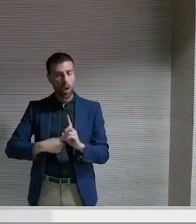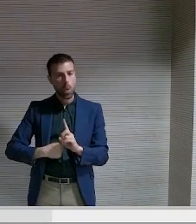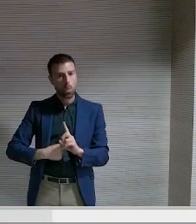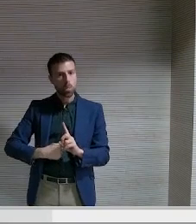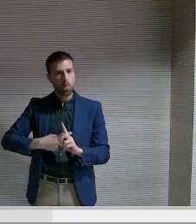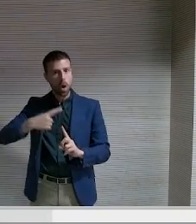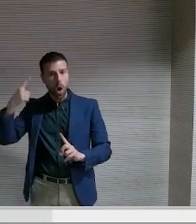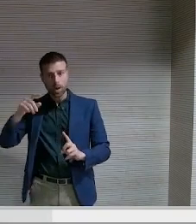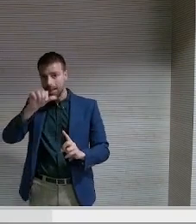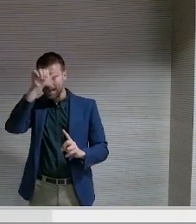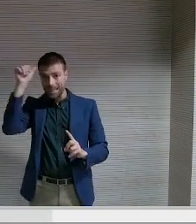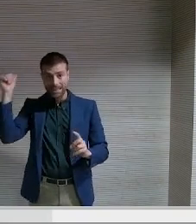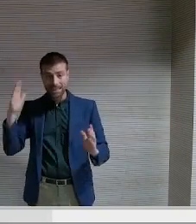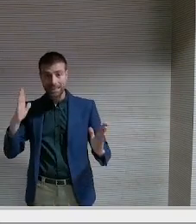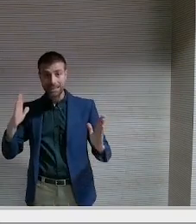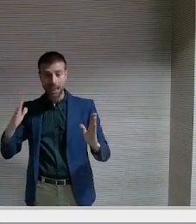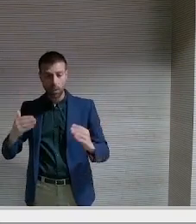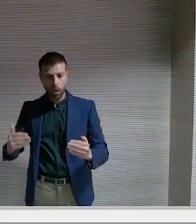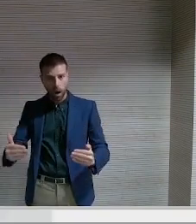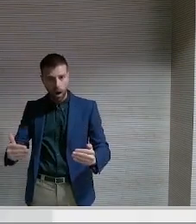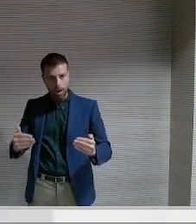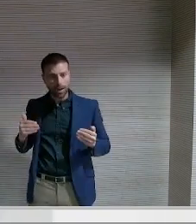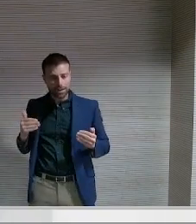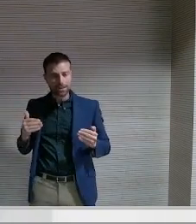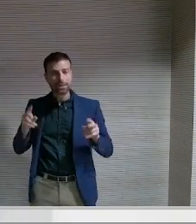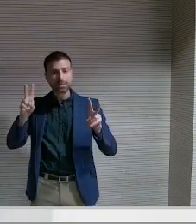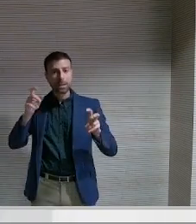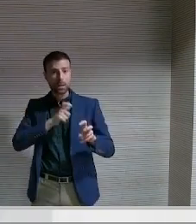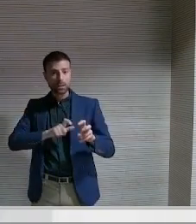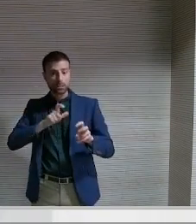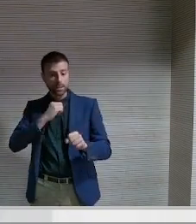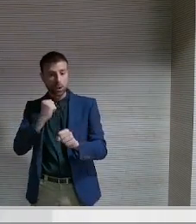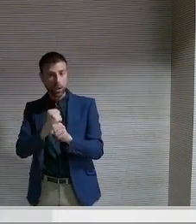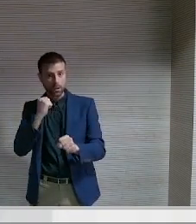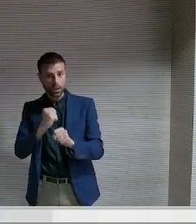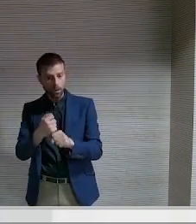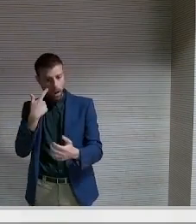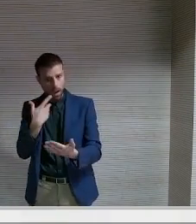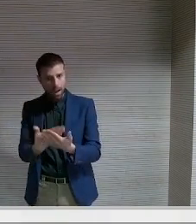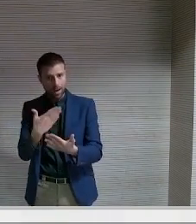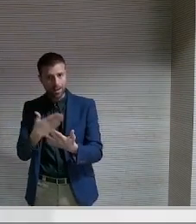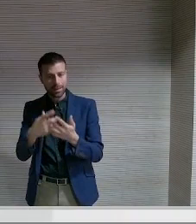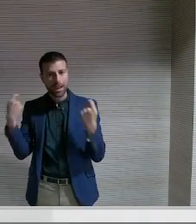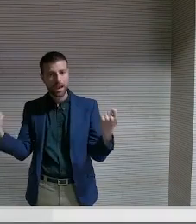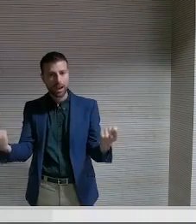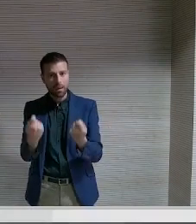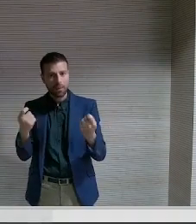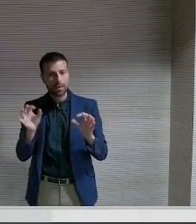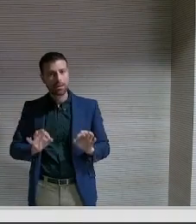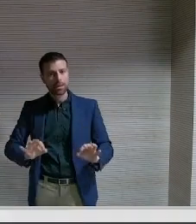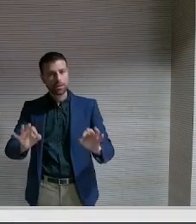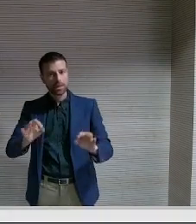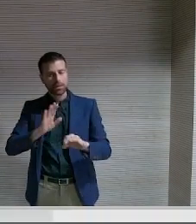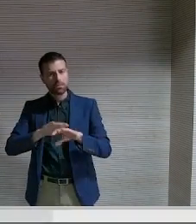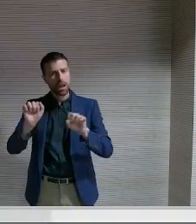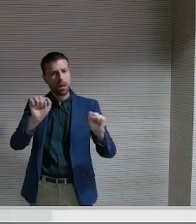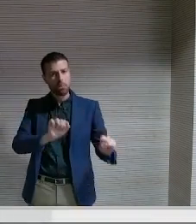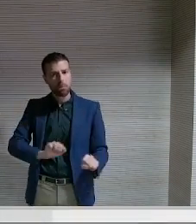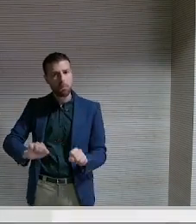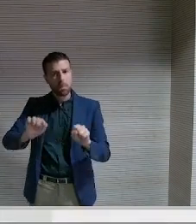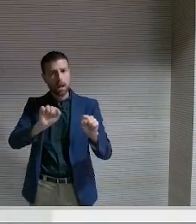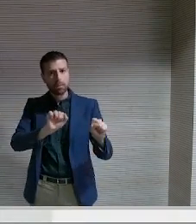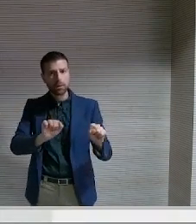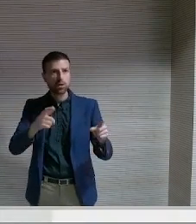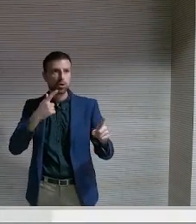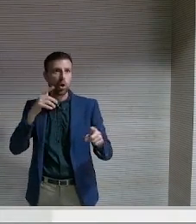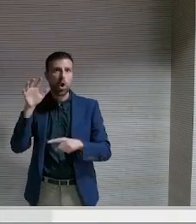i que l'estiu s'estigui avançant farà que la inspecció de treball adelanti d'alguna manera les seves campanyes específiques per prevenir cops